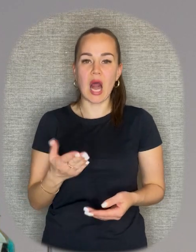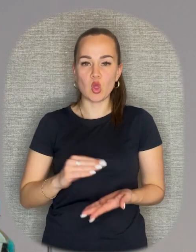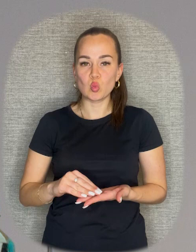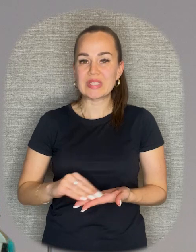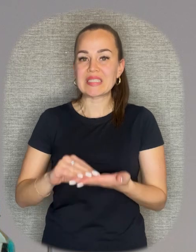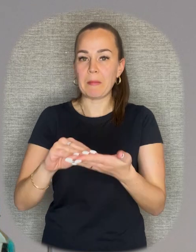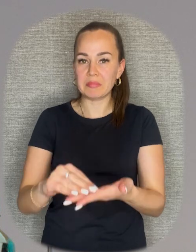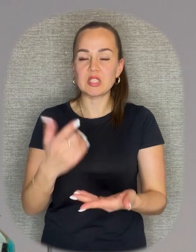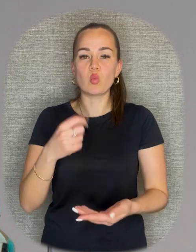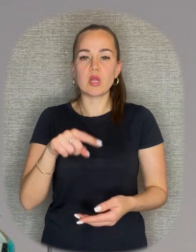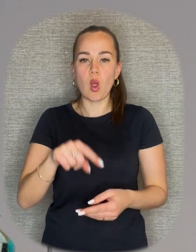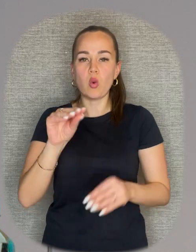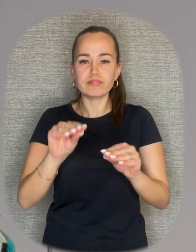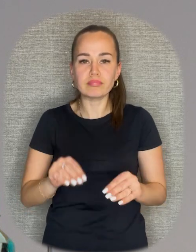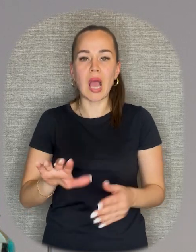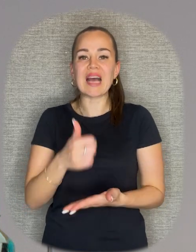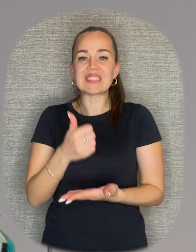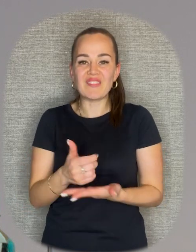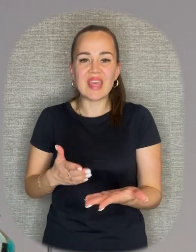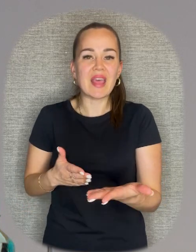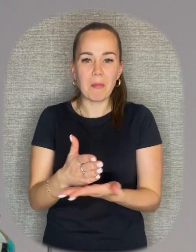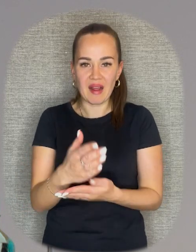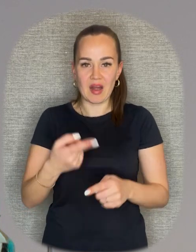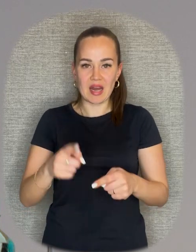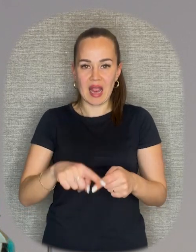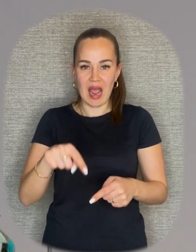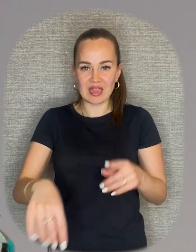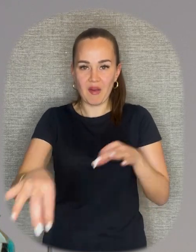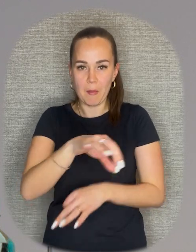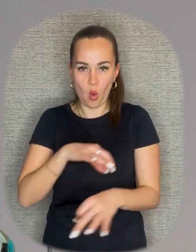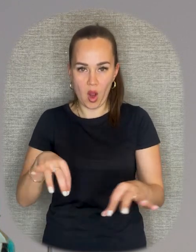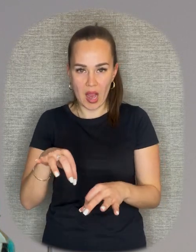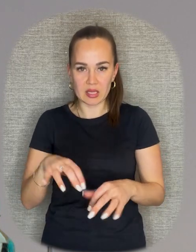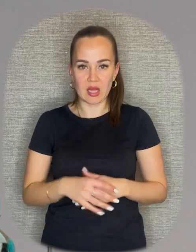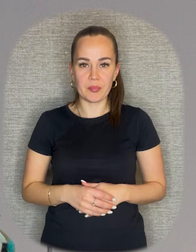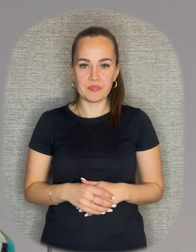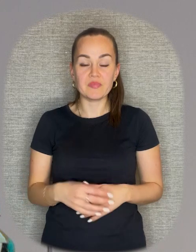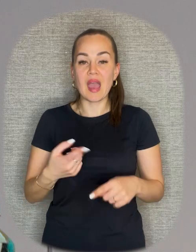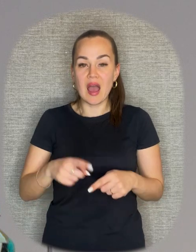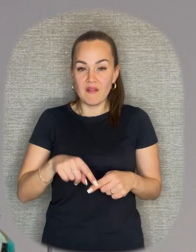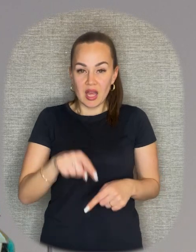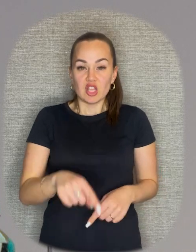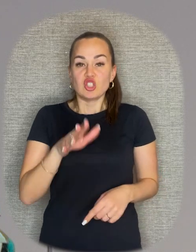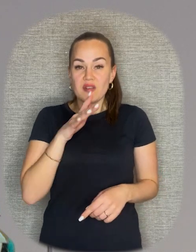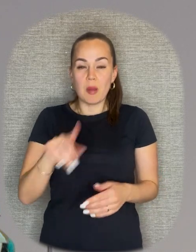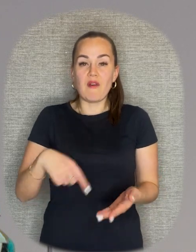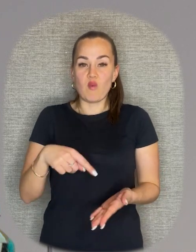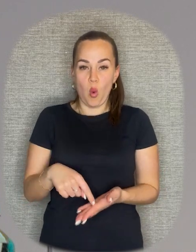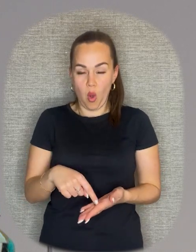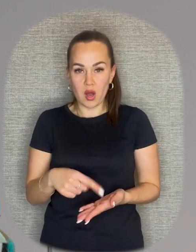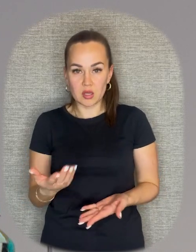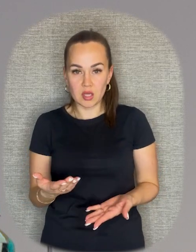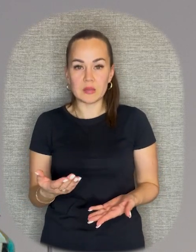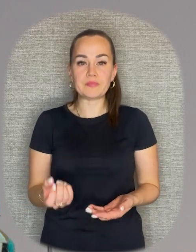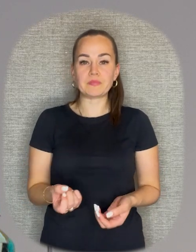записку где он формулирует основные направления этого проекта в это же